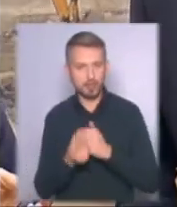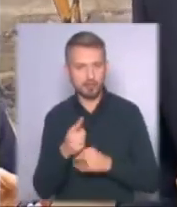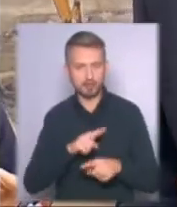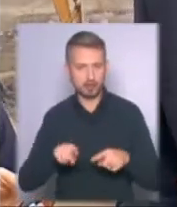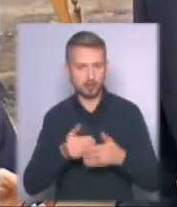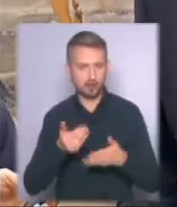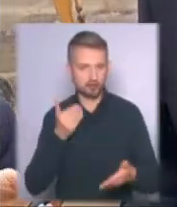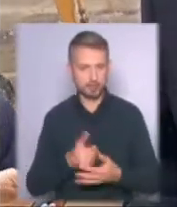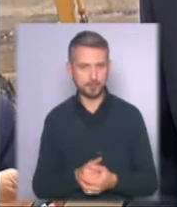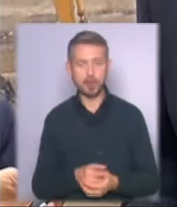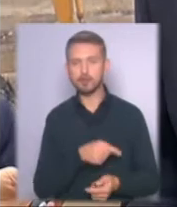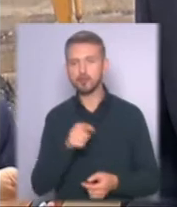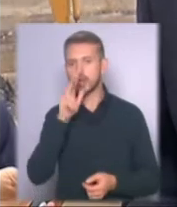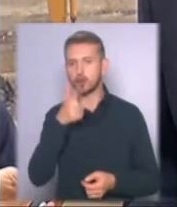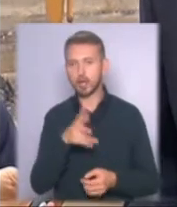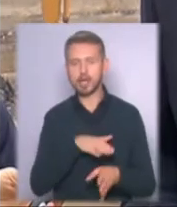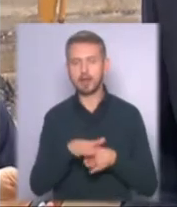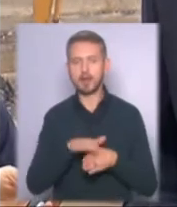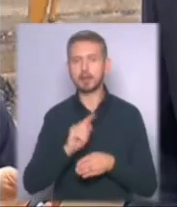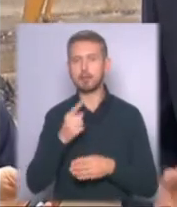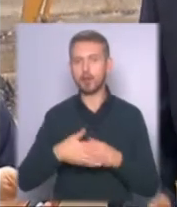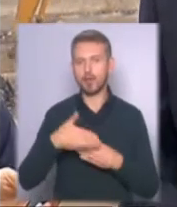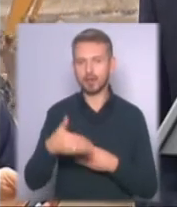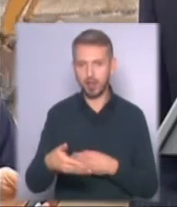течение 3 лет реализация первого этапа